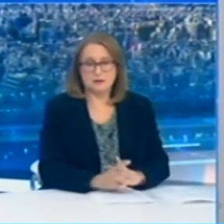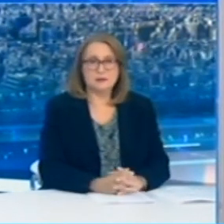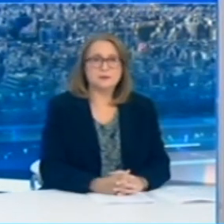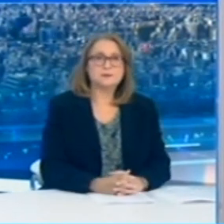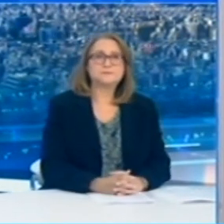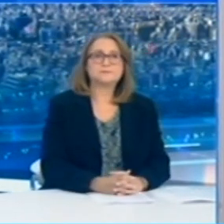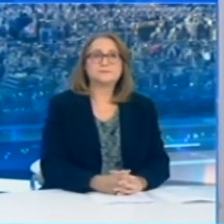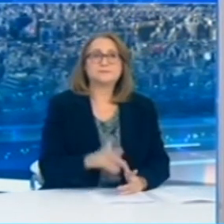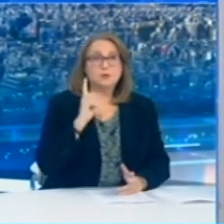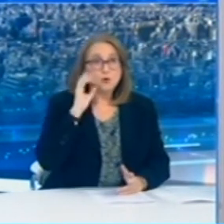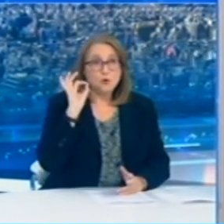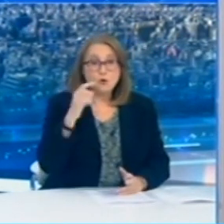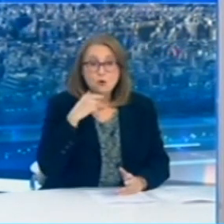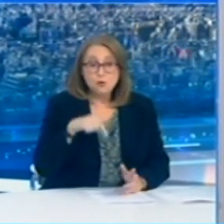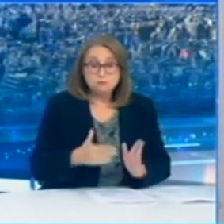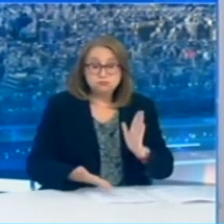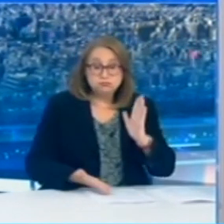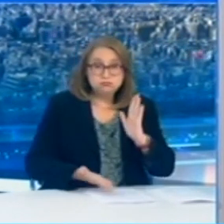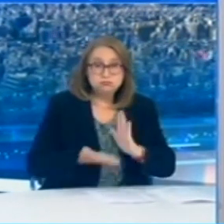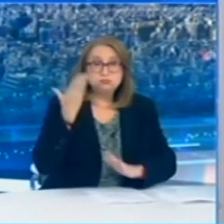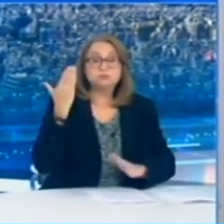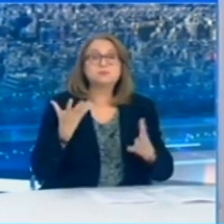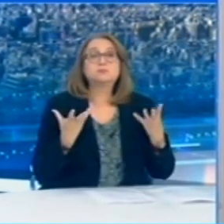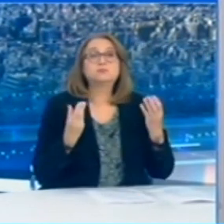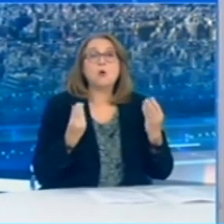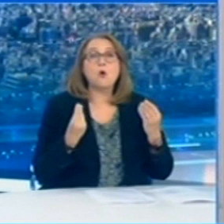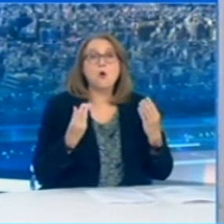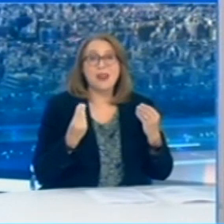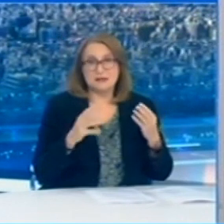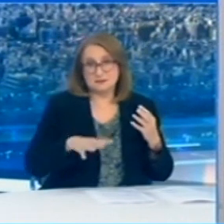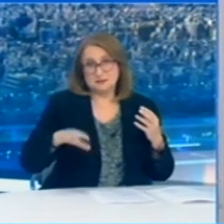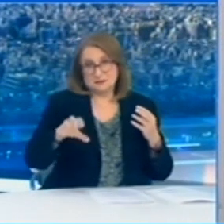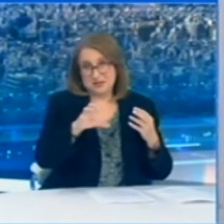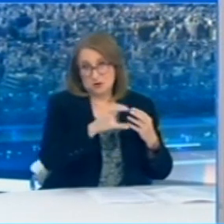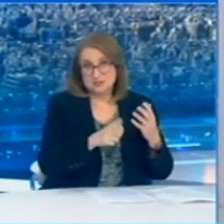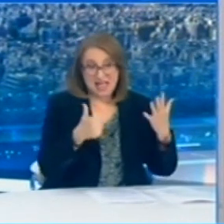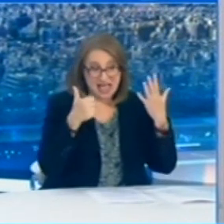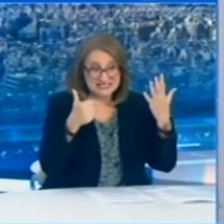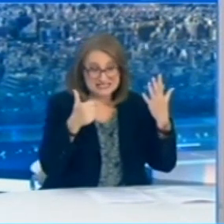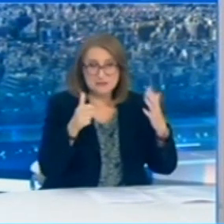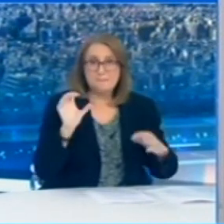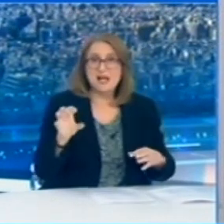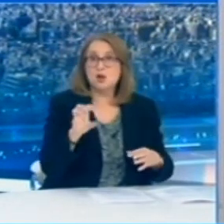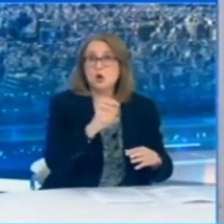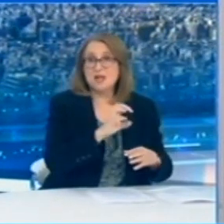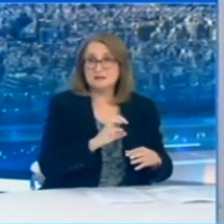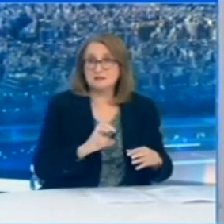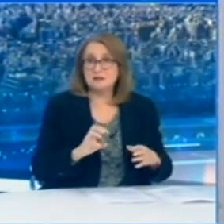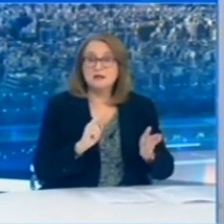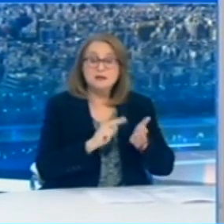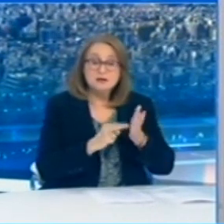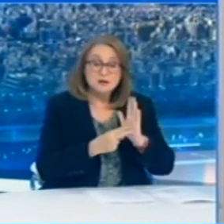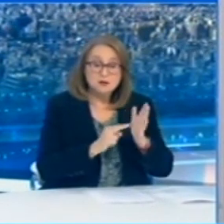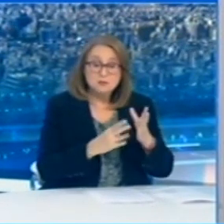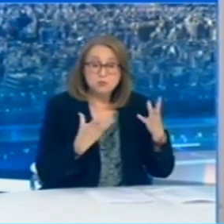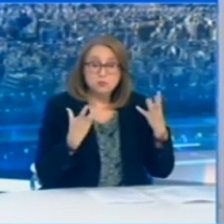του τέστινγκ λόγω υψηλότατου επιδημιολογικού φορτίου. Η κατάσταση σε αυτές τις 6 περιοχές επιβάλλει από όλους μας εγρήγορση και μας